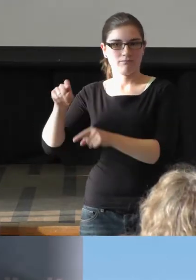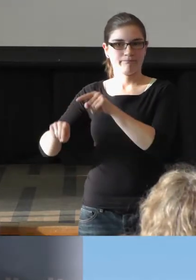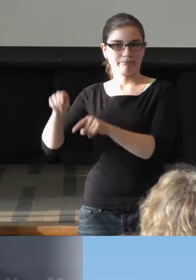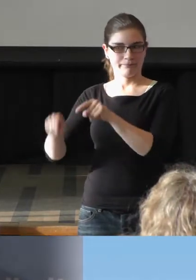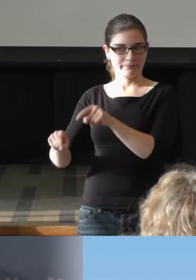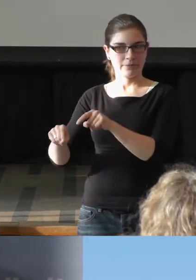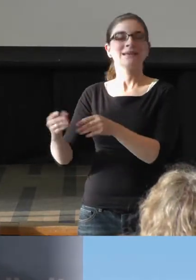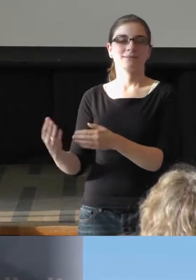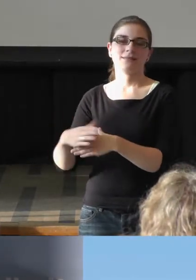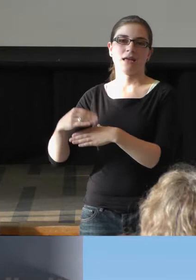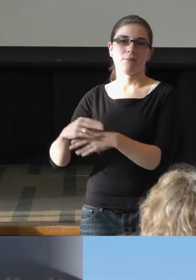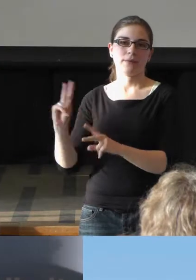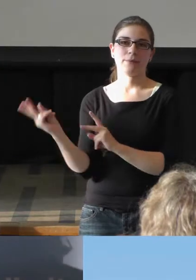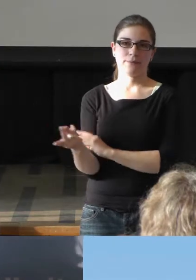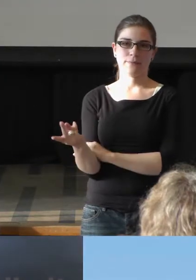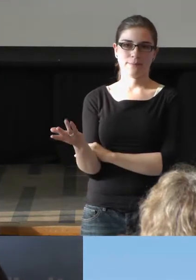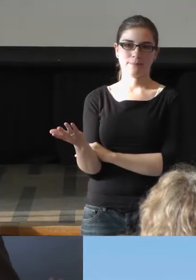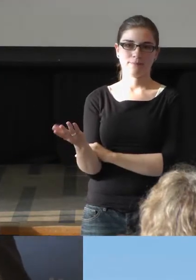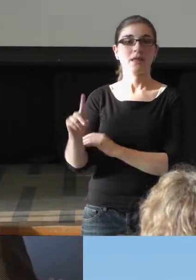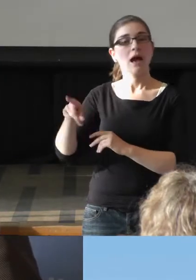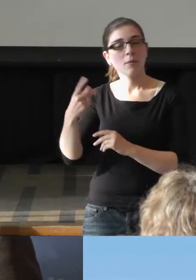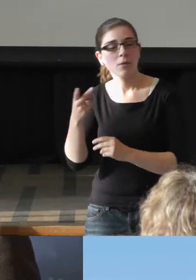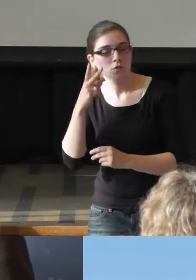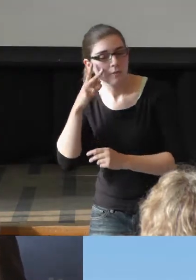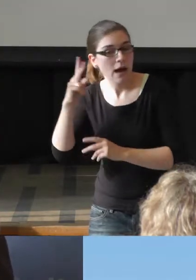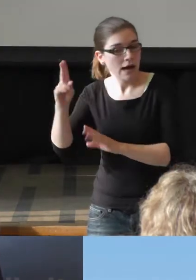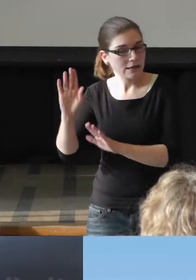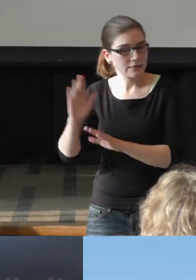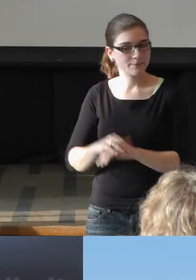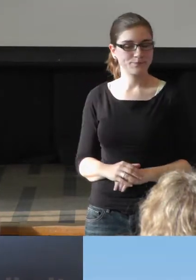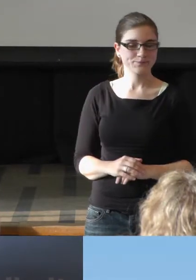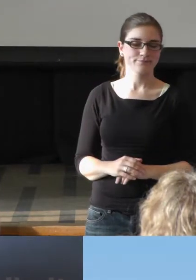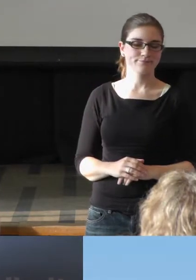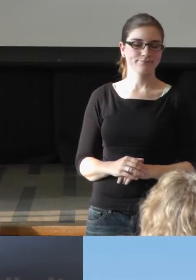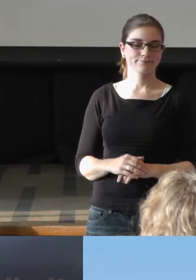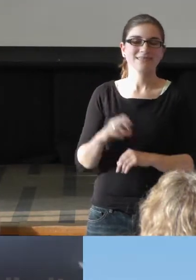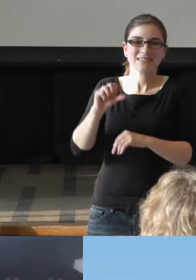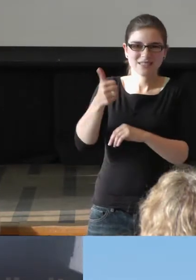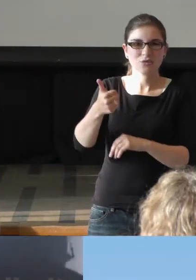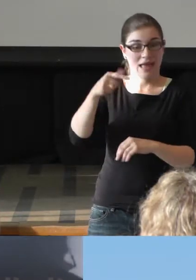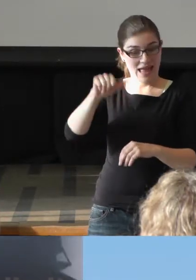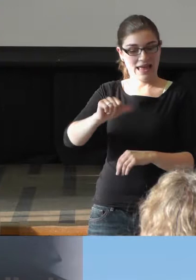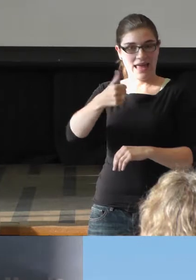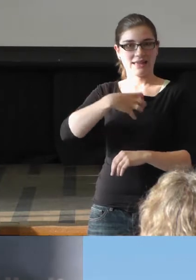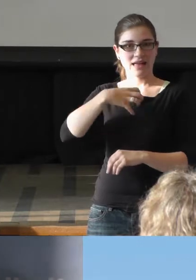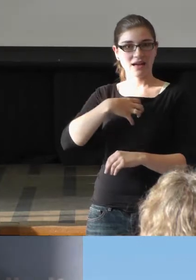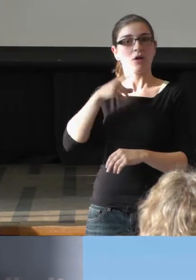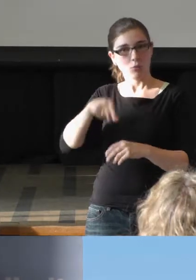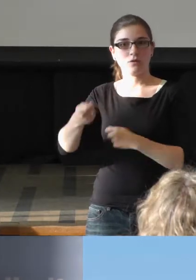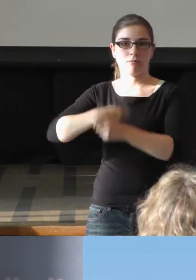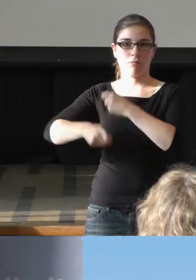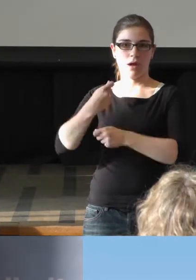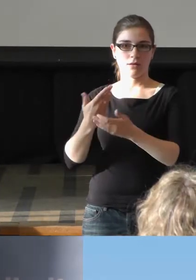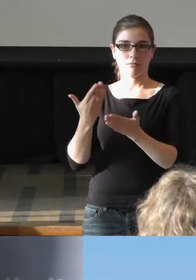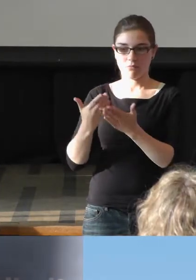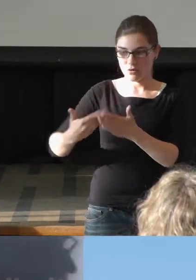wobei hier allerdings noch zu beachten ist, dass natürlich die primäre Erkrankung behandelt werden sollte, also bei